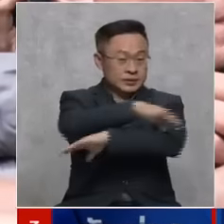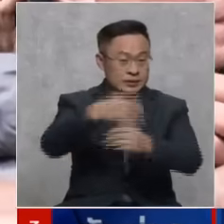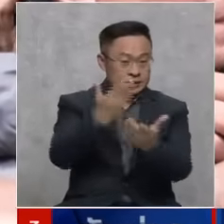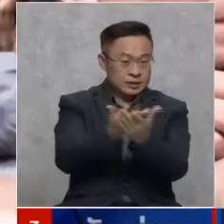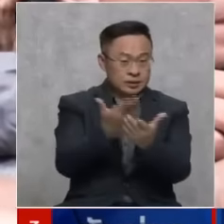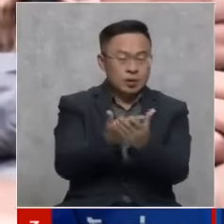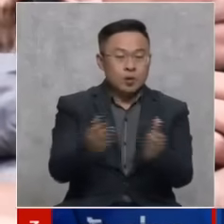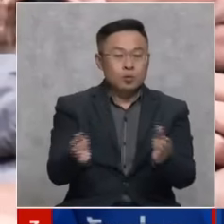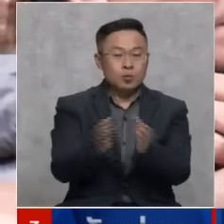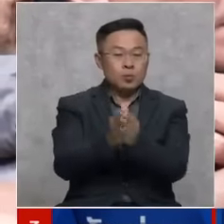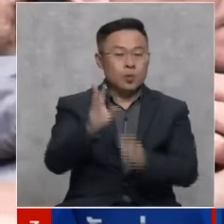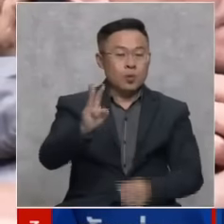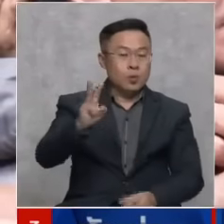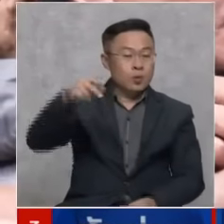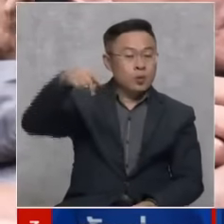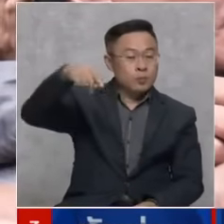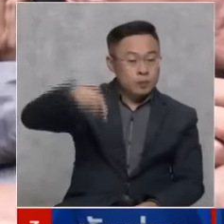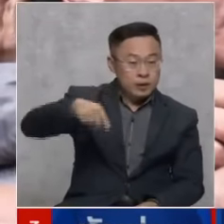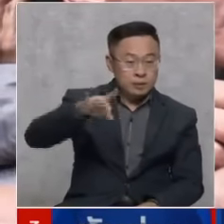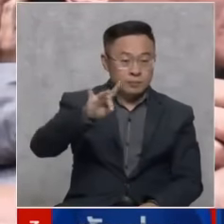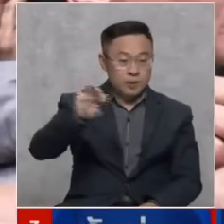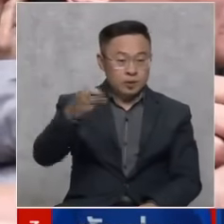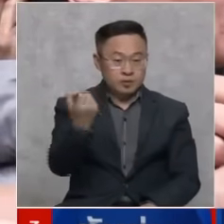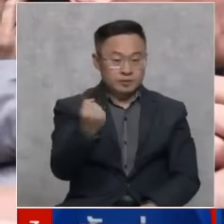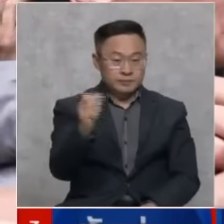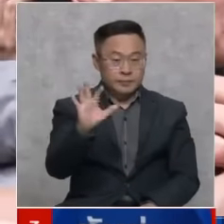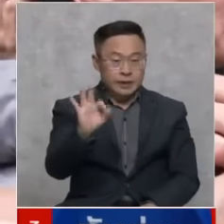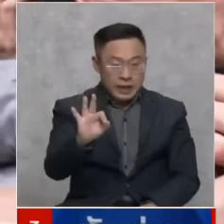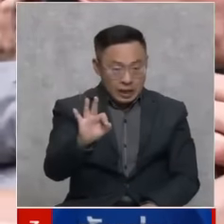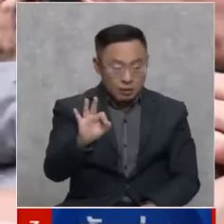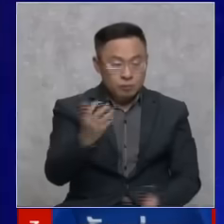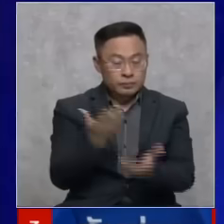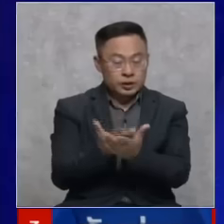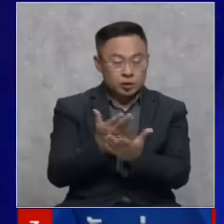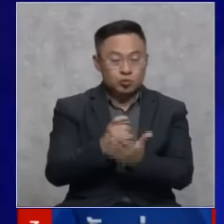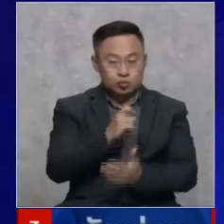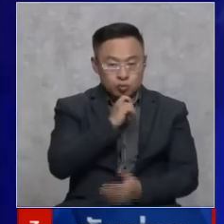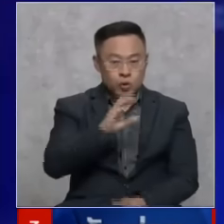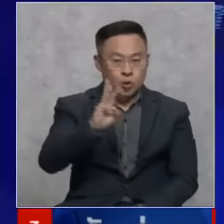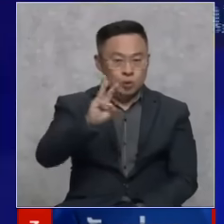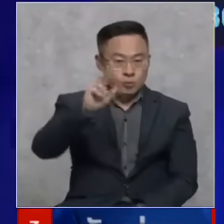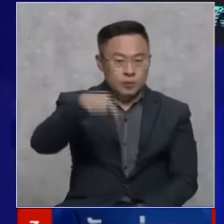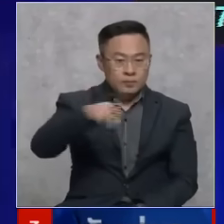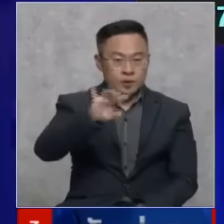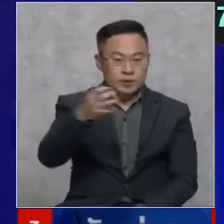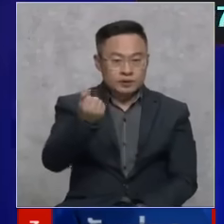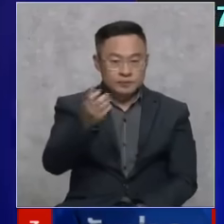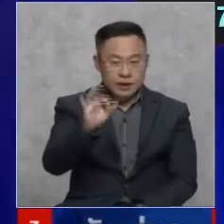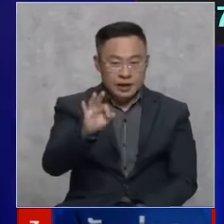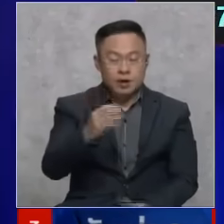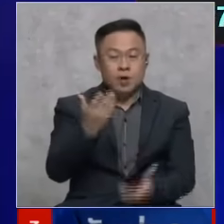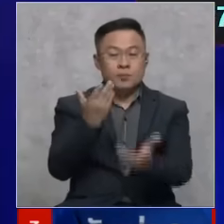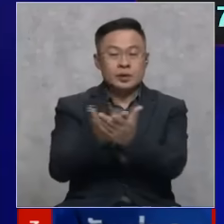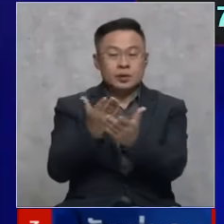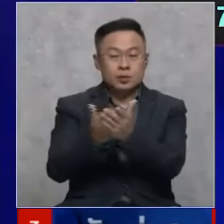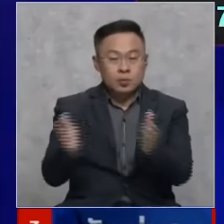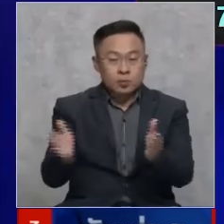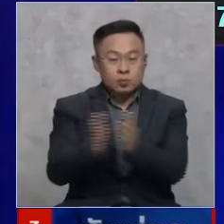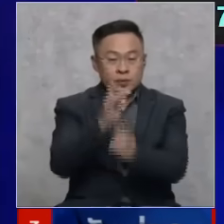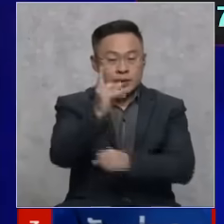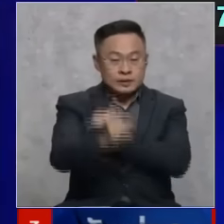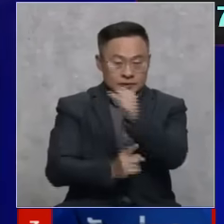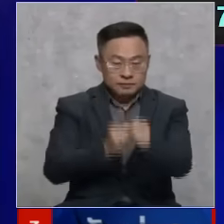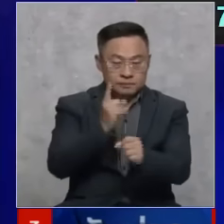ก 6,819 บาทนะคะแล้วคุณมณพรแจ้งว่ามีรายได้รวมต่อปีทั้งสิ้น